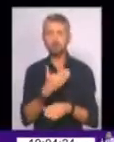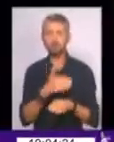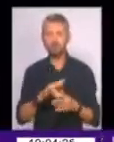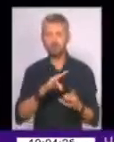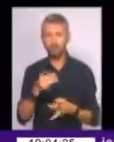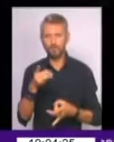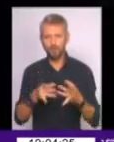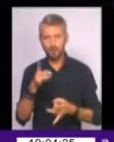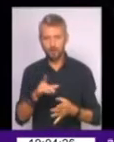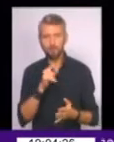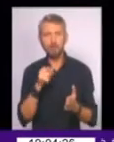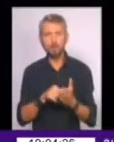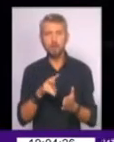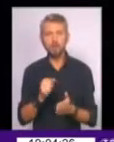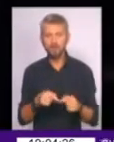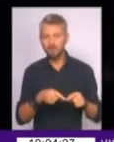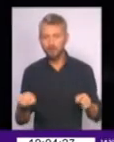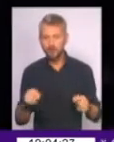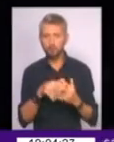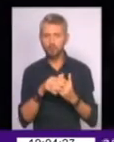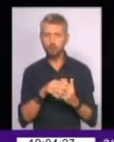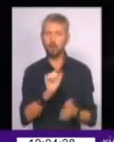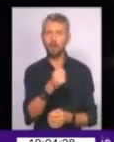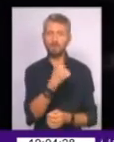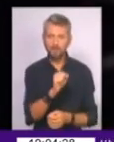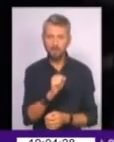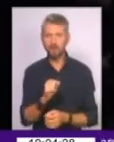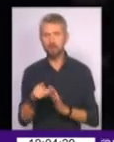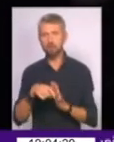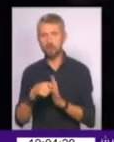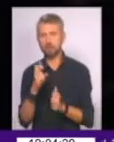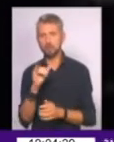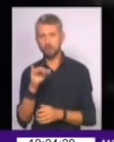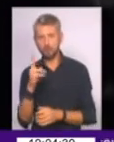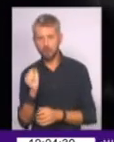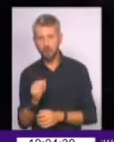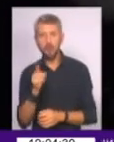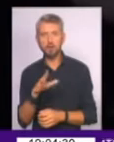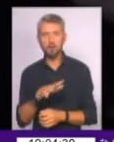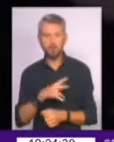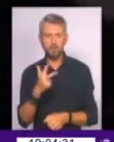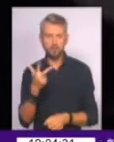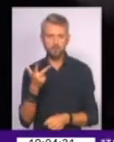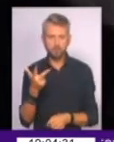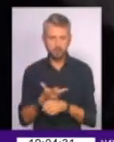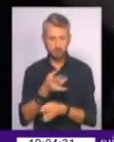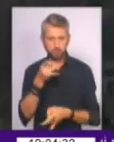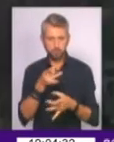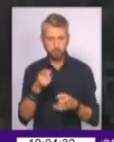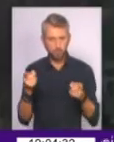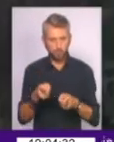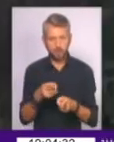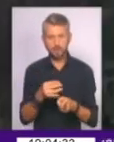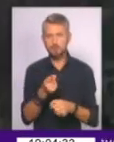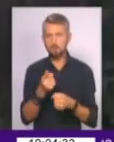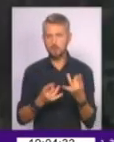боку бойовиків припала на ділянку фронту Авдіївка, Шахта, Бутівка. Там вони провели три короткі обстріли з мінометів по Авдіївці,